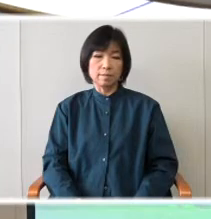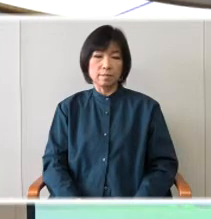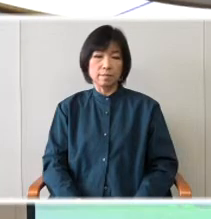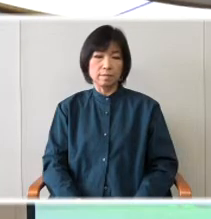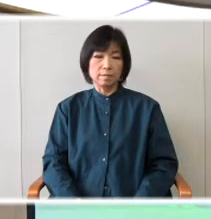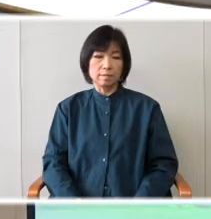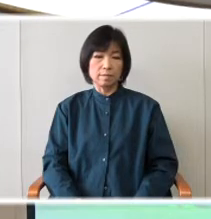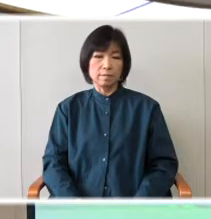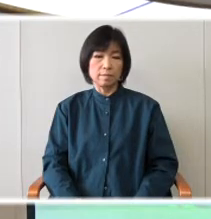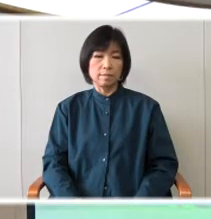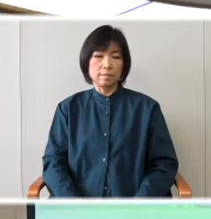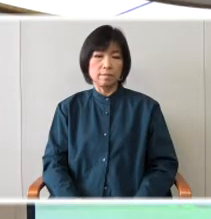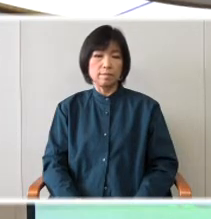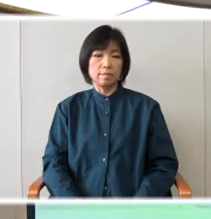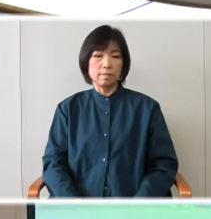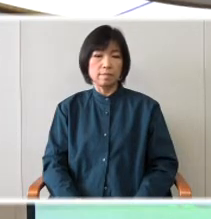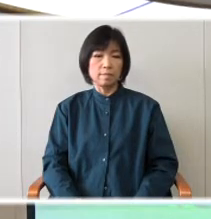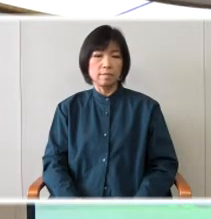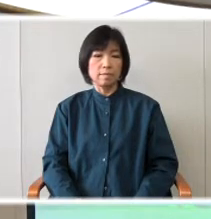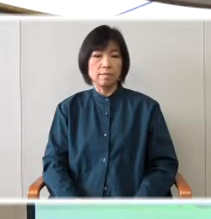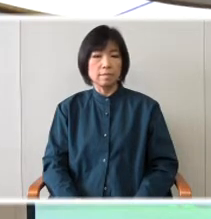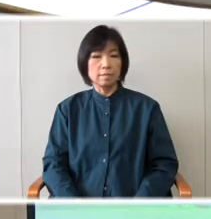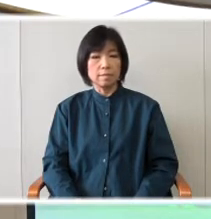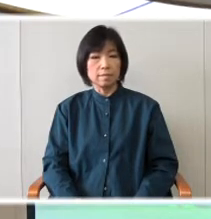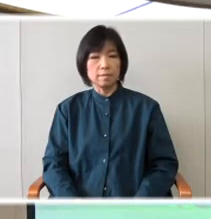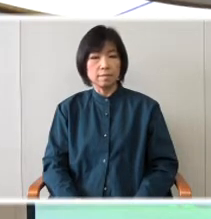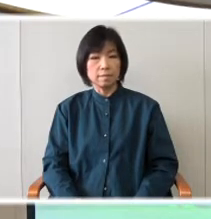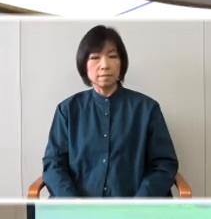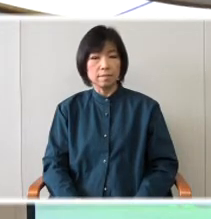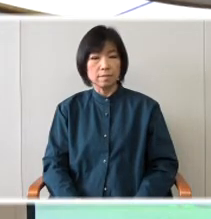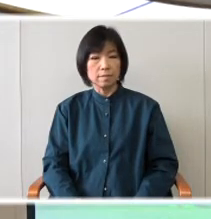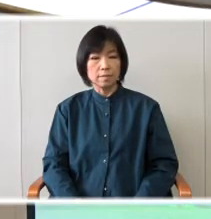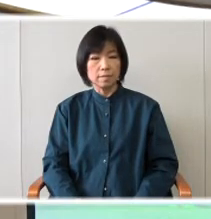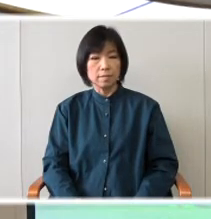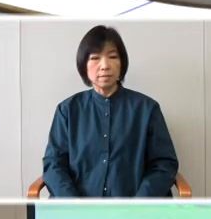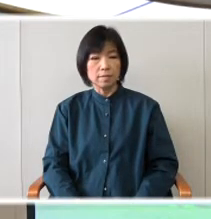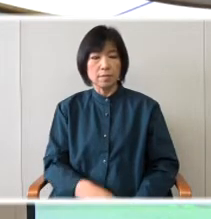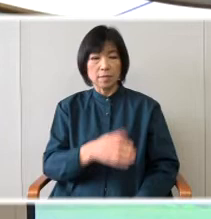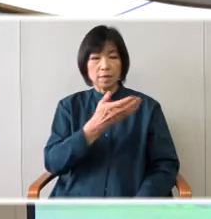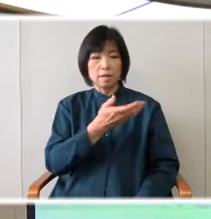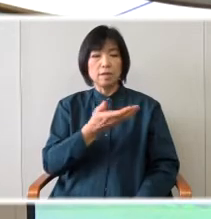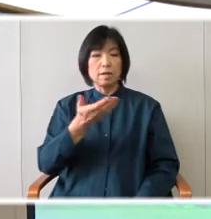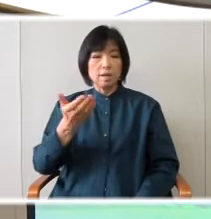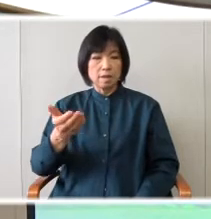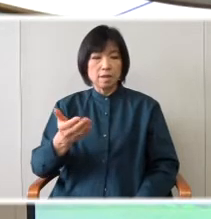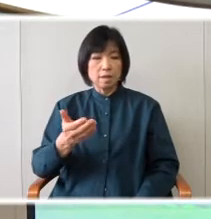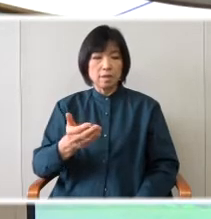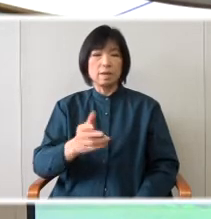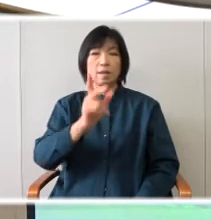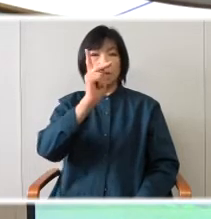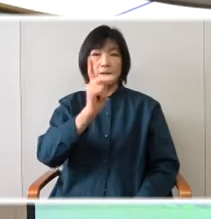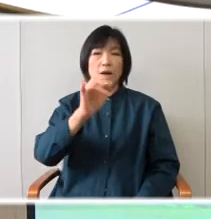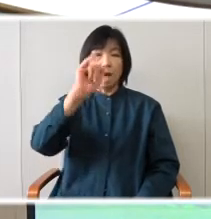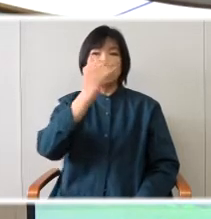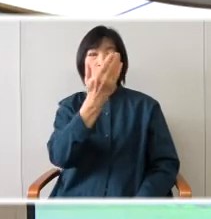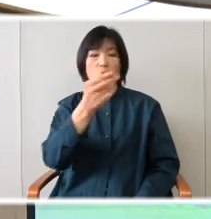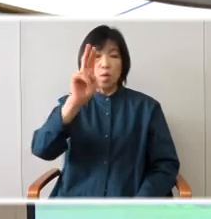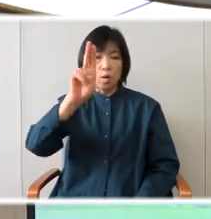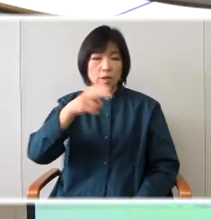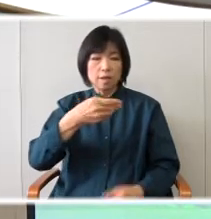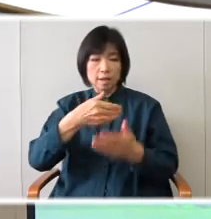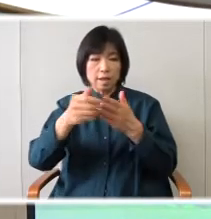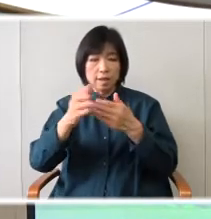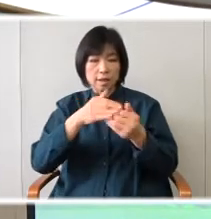お世話になります。品部毎日新聞の関と申します。ハイボリ体験の件で一点教えてください。これは稲瀬さん